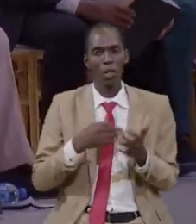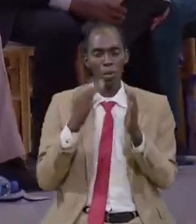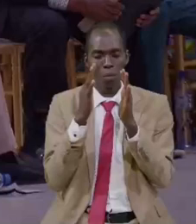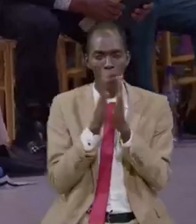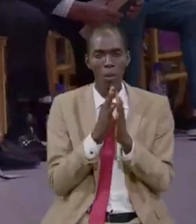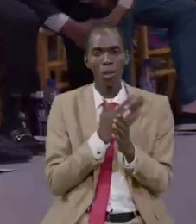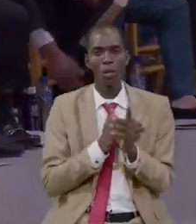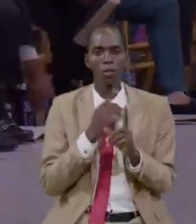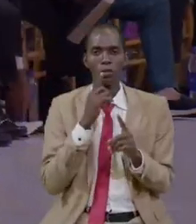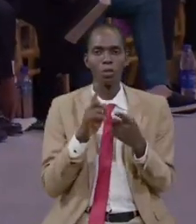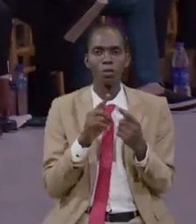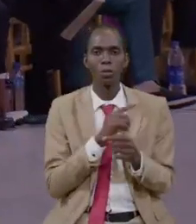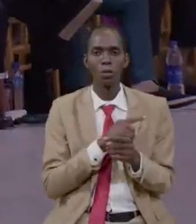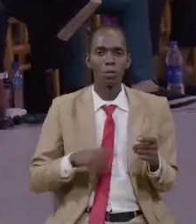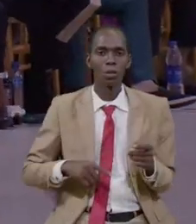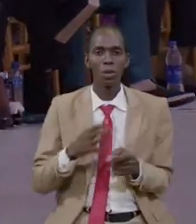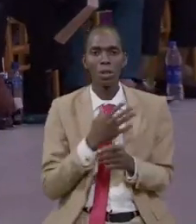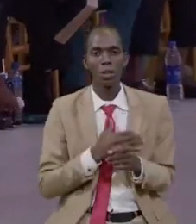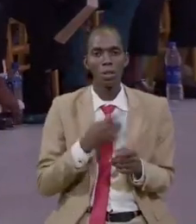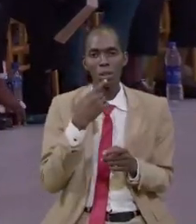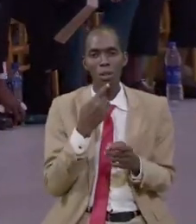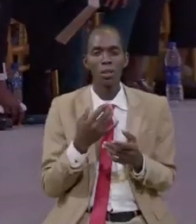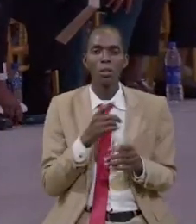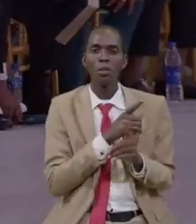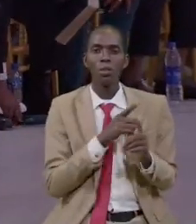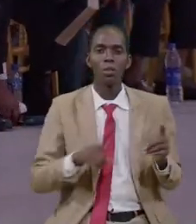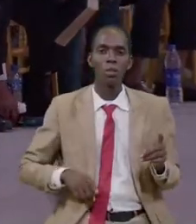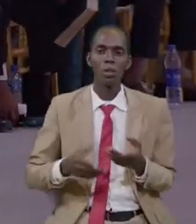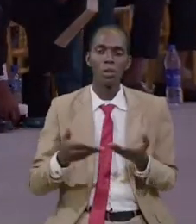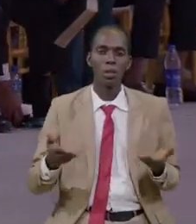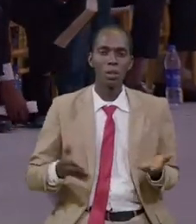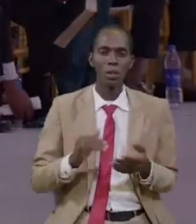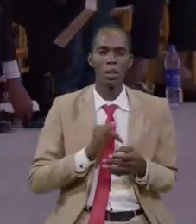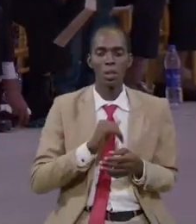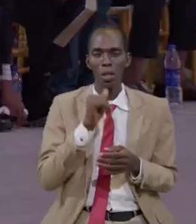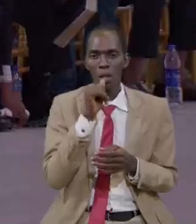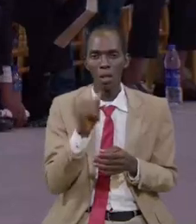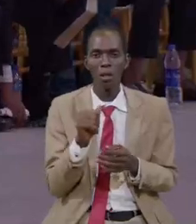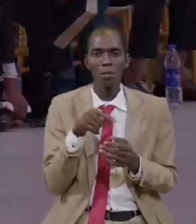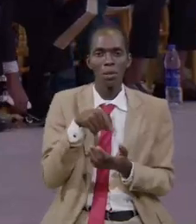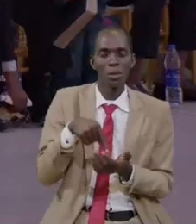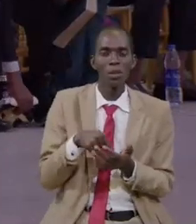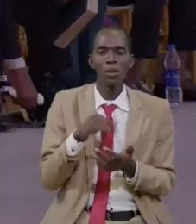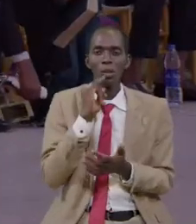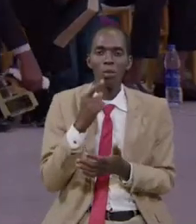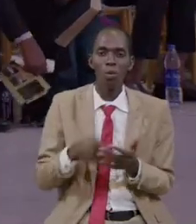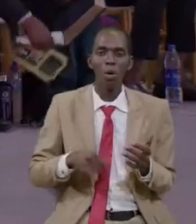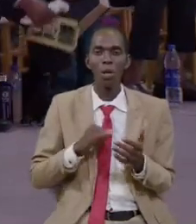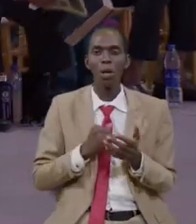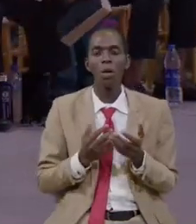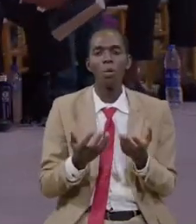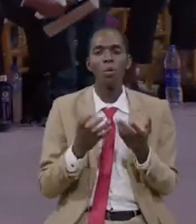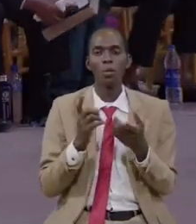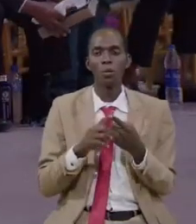prière. Et dis Seigneur, me voici. Voici ce que je veux être. Et le Seigneur va